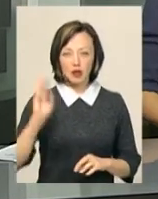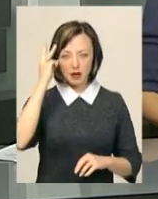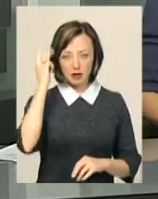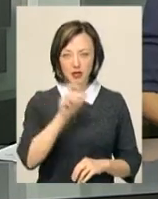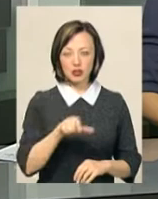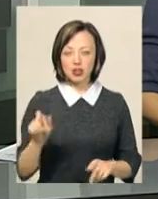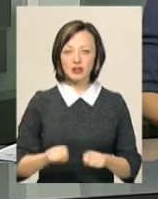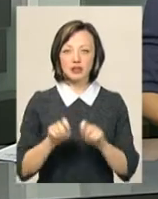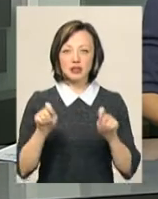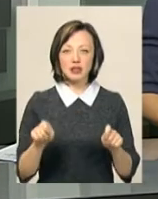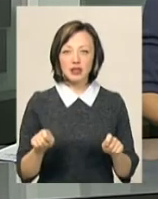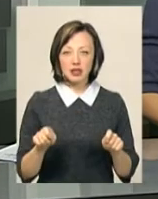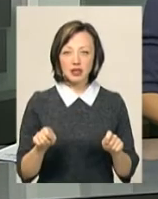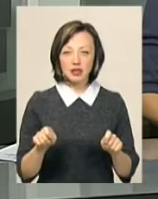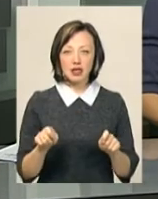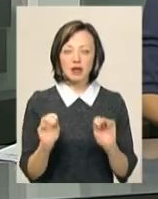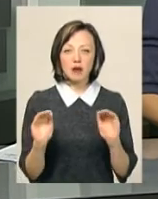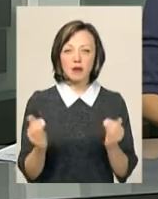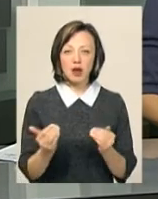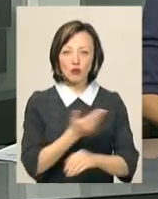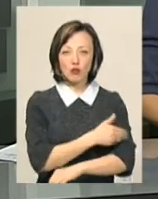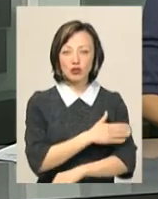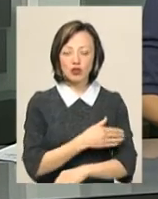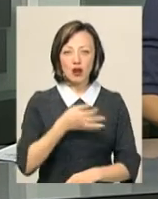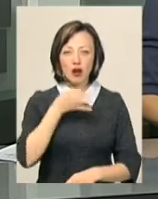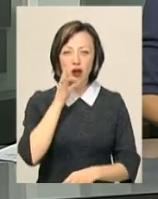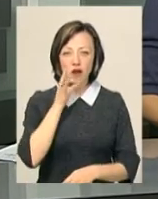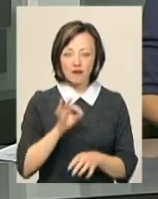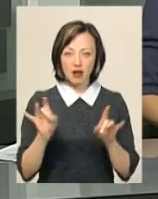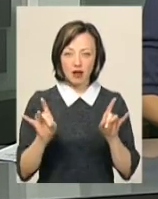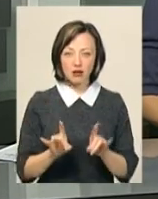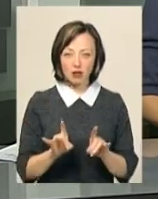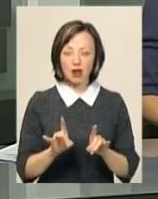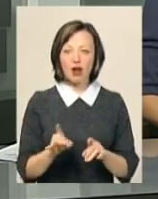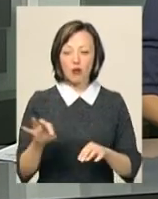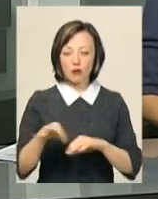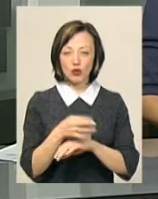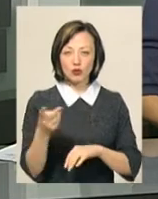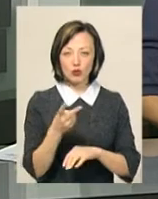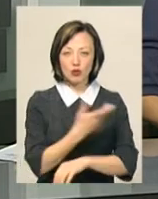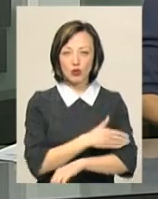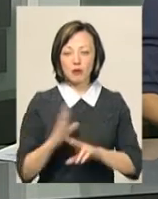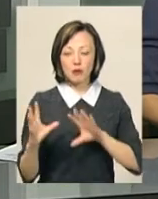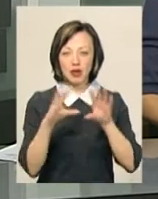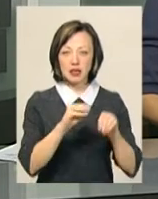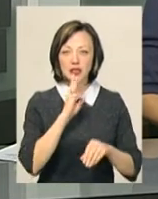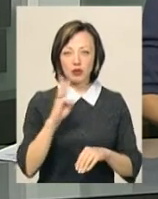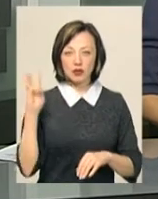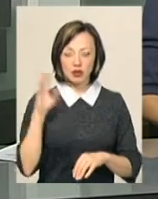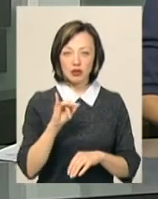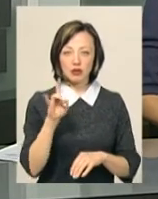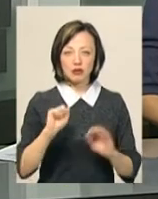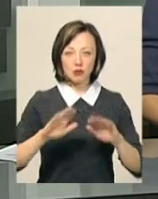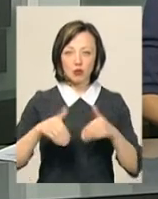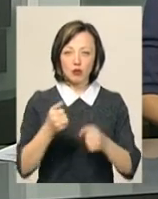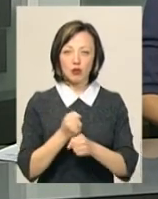Хмельничани відкрили найменшу у Польщі кав'ярню. Подружжя Ірини та Олега Ярових до Варшави переїхали майже 3 роки тому. Тоді Ірині